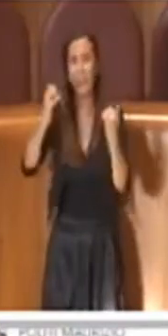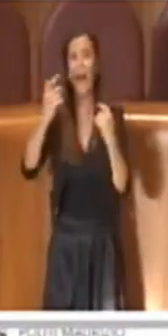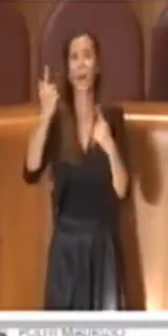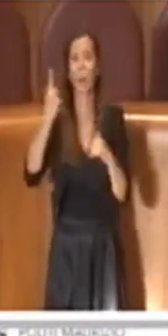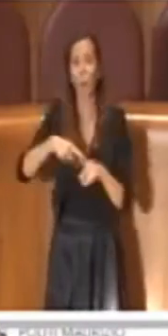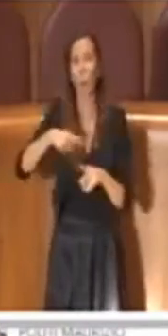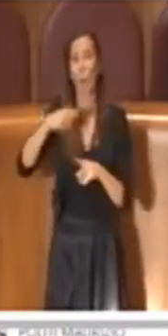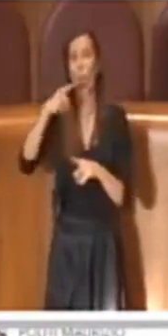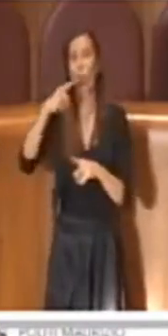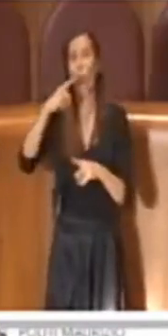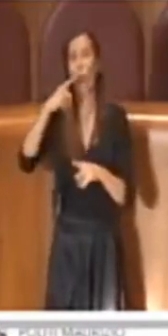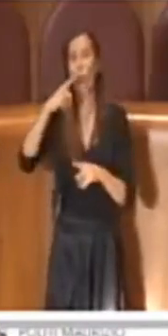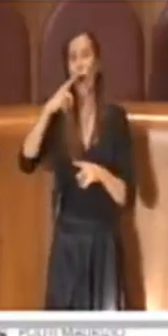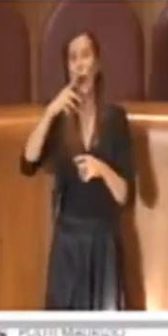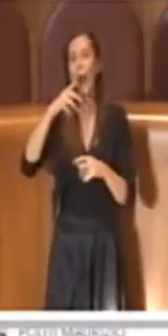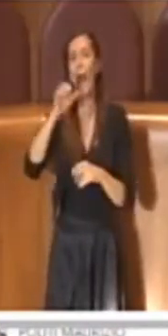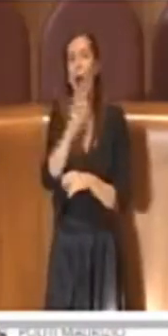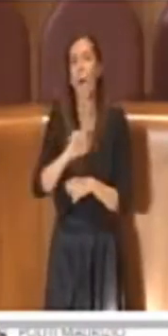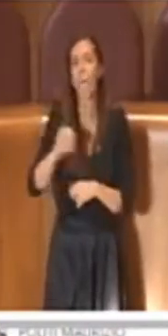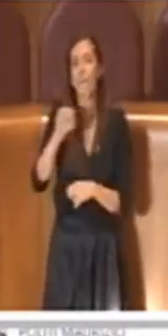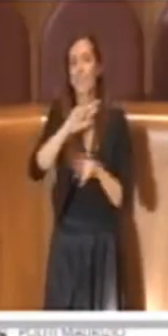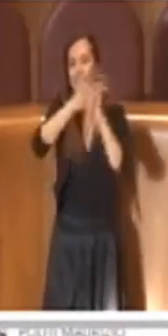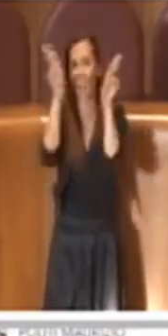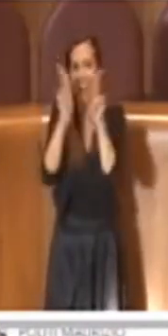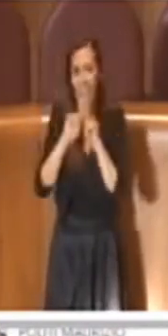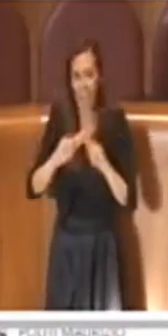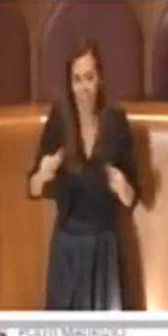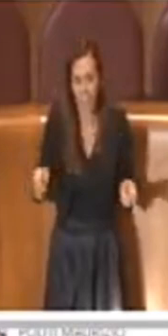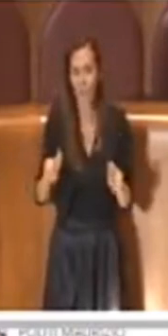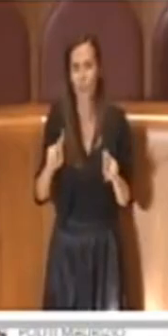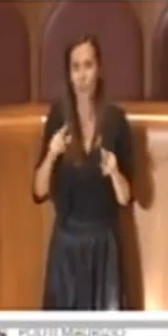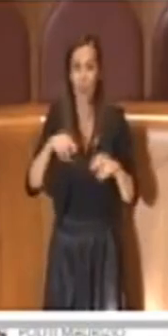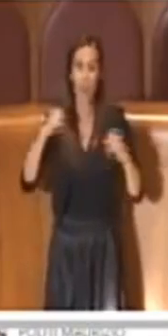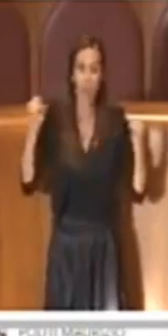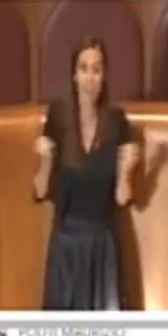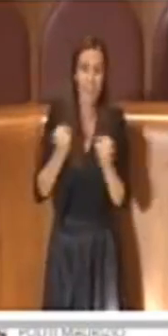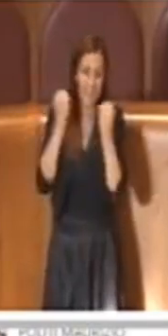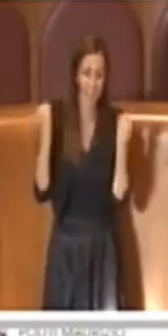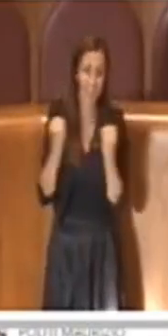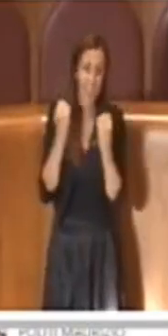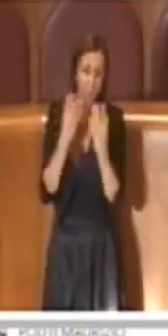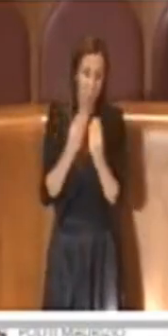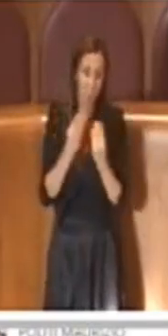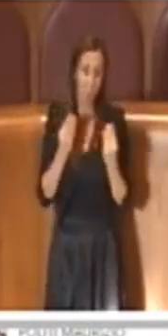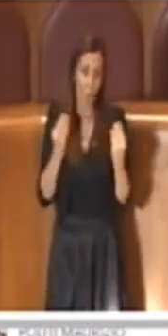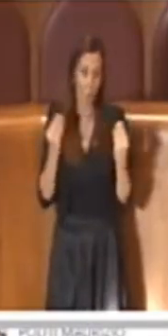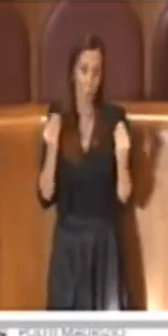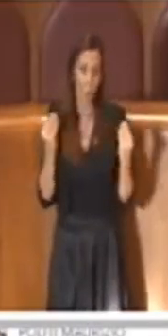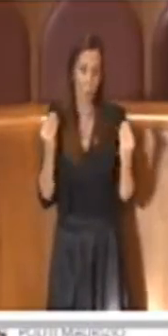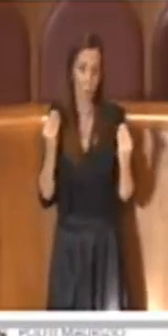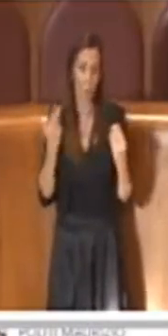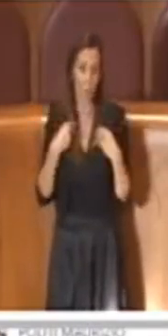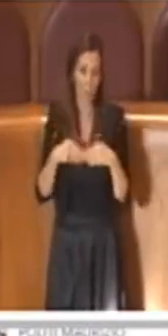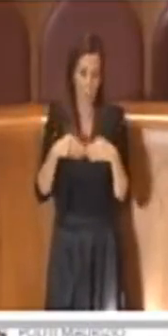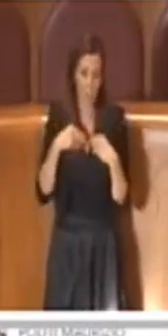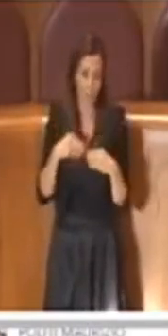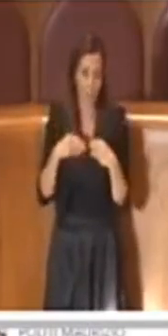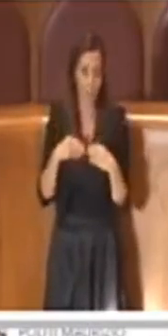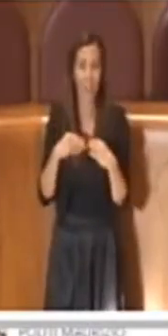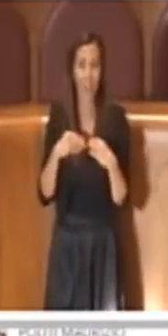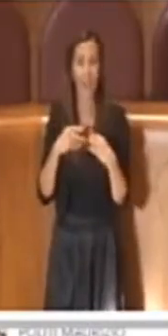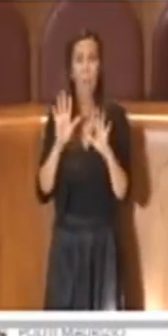culturale, quindi Amnesty International. Quindi questa è una iniziativa fra le altre. Però anche soltanto così come